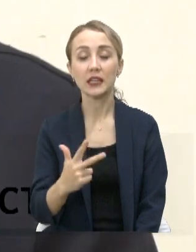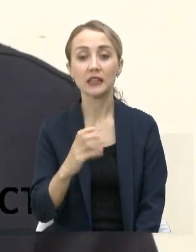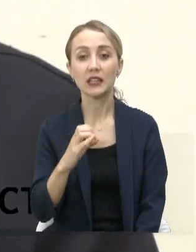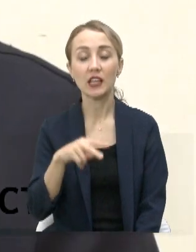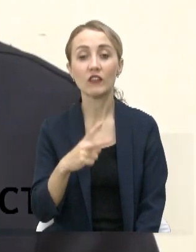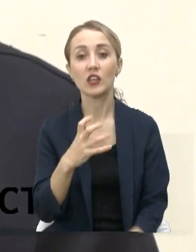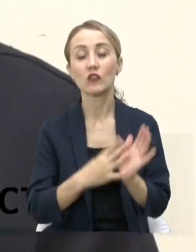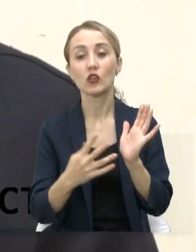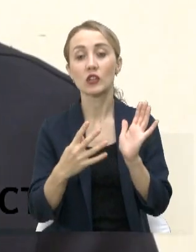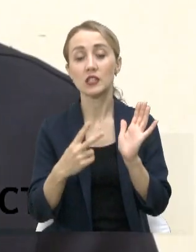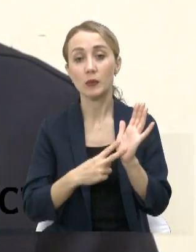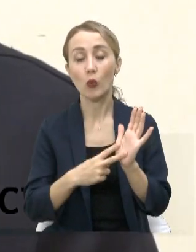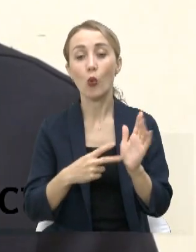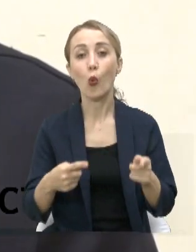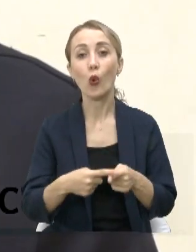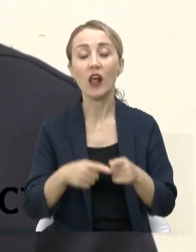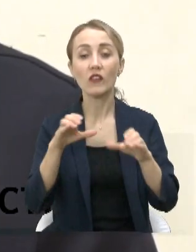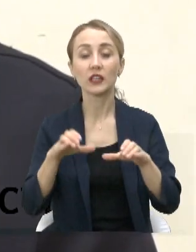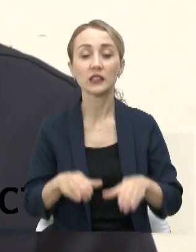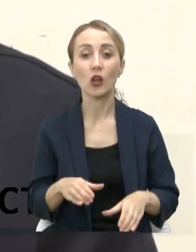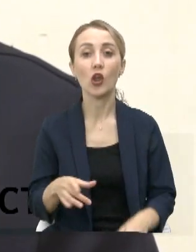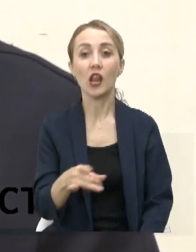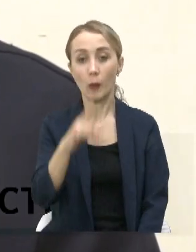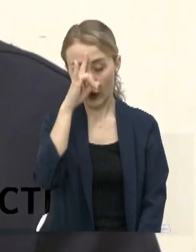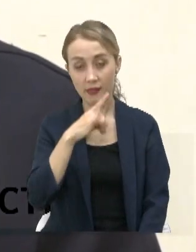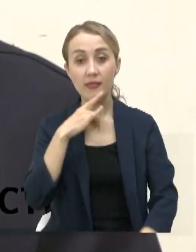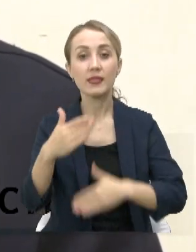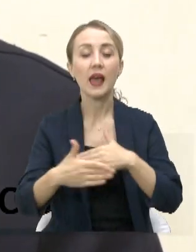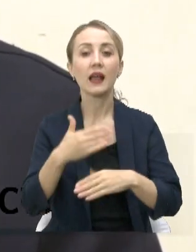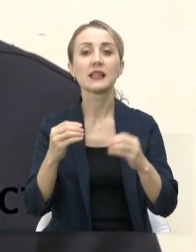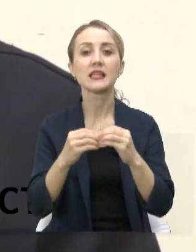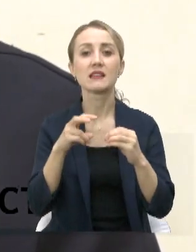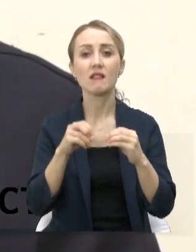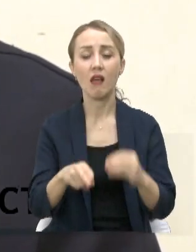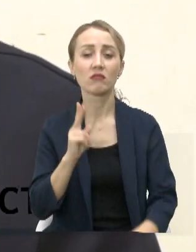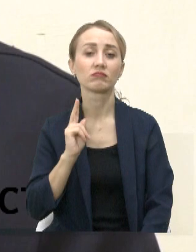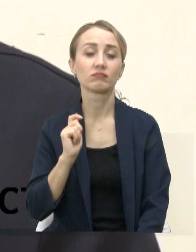297 Уголовного кодекса Республики Астан и назначить ему наказание в виде 10 лет